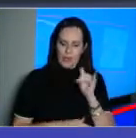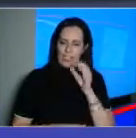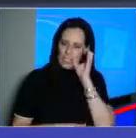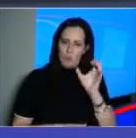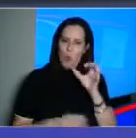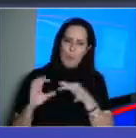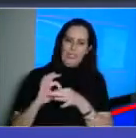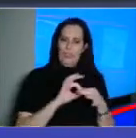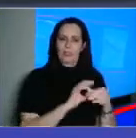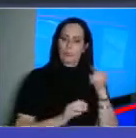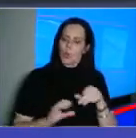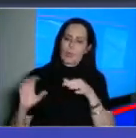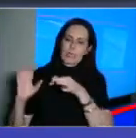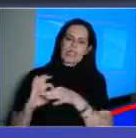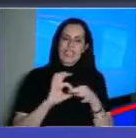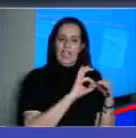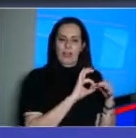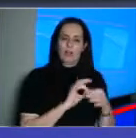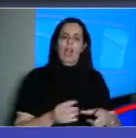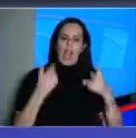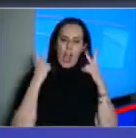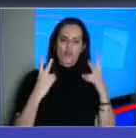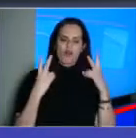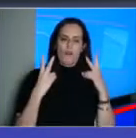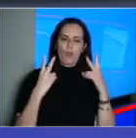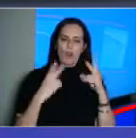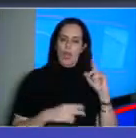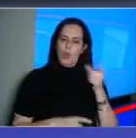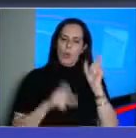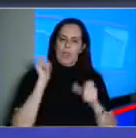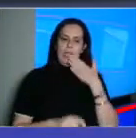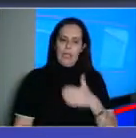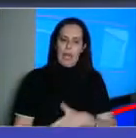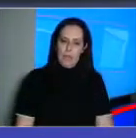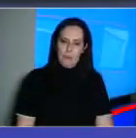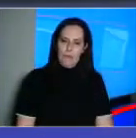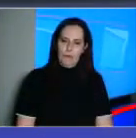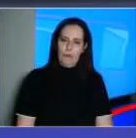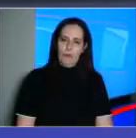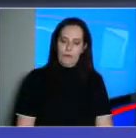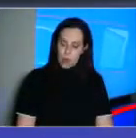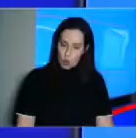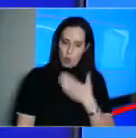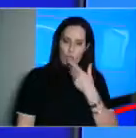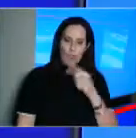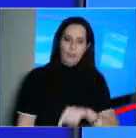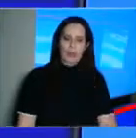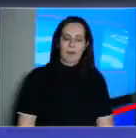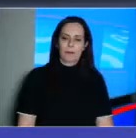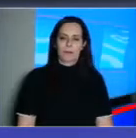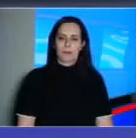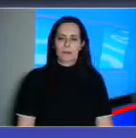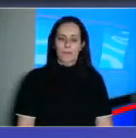תצפו בסדרה. זו סדרה חשובה לכל אזרח מדינת ישראל. תודה רבה שהיית איתנו. תודה רבה